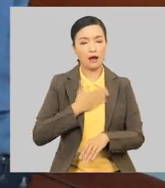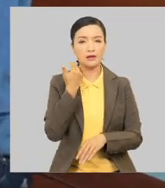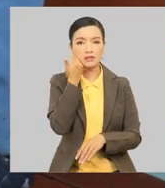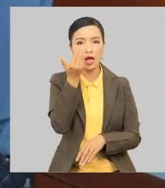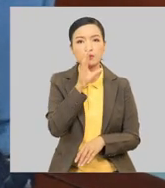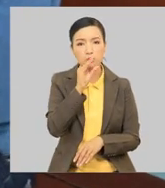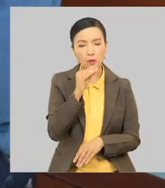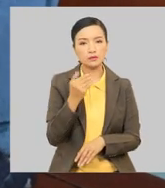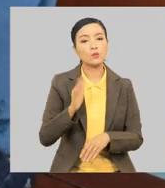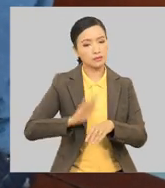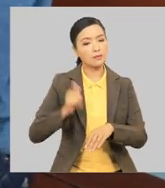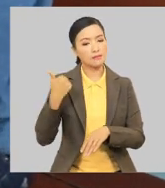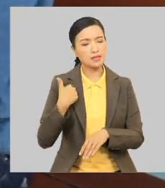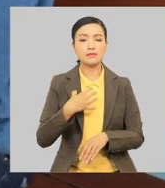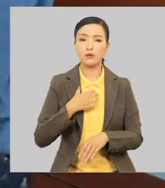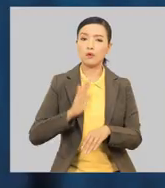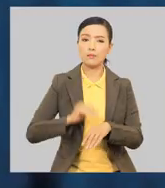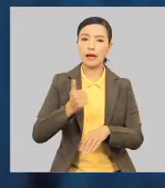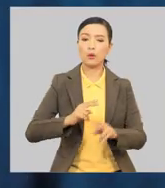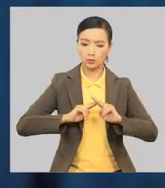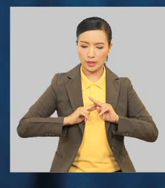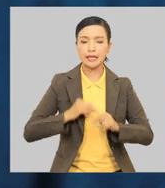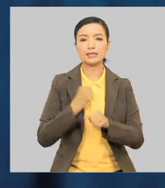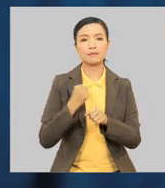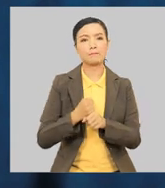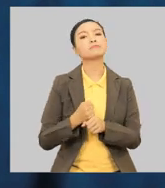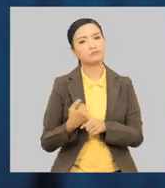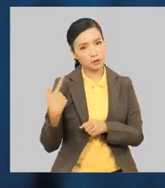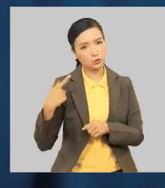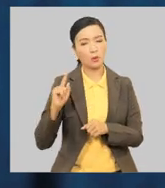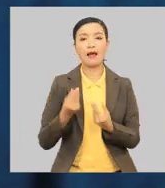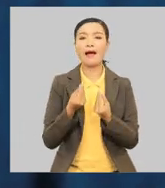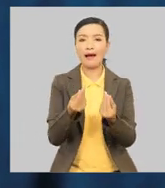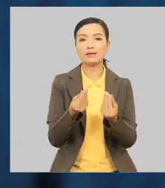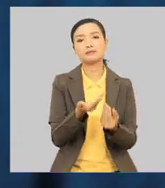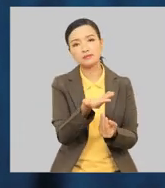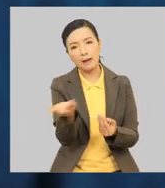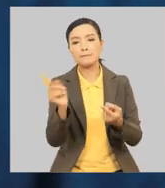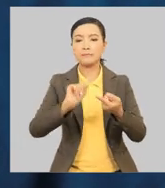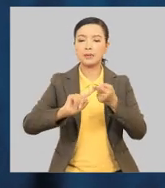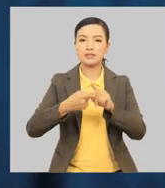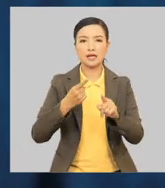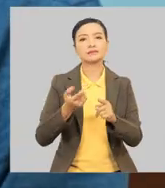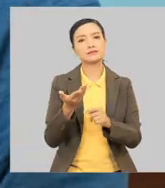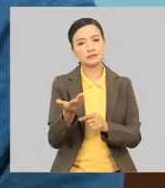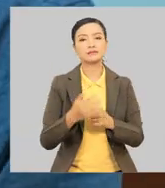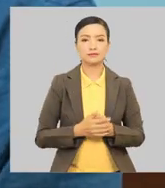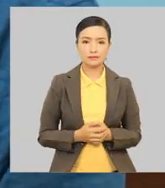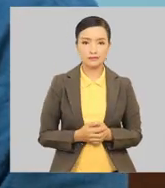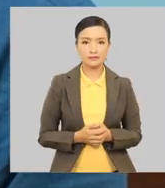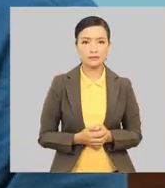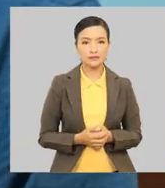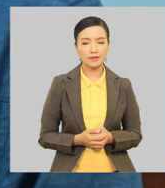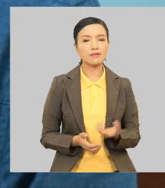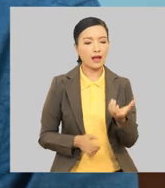ด้านการพูดนะคะก็อยากจะใช้ความสามารถทางนี้ค่ะในการทำประโยชน์ให้กับเพื่อนมนุษย์ด้วยกันค่ะ เสียงที่เราส่ง